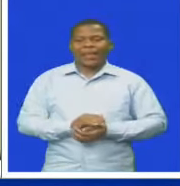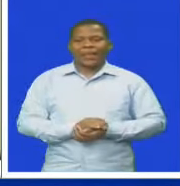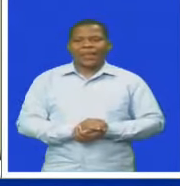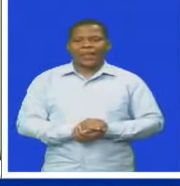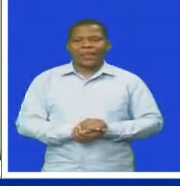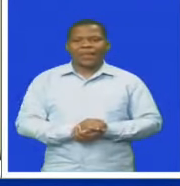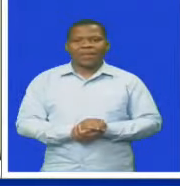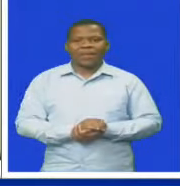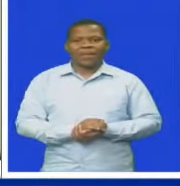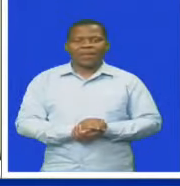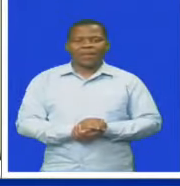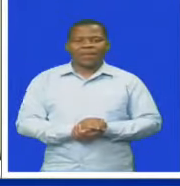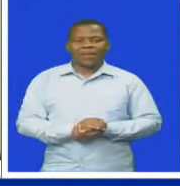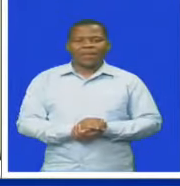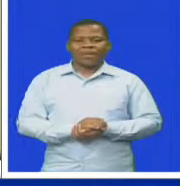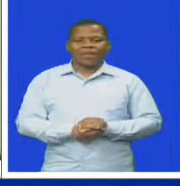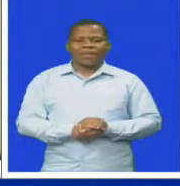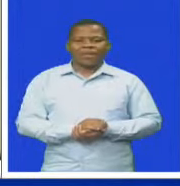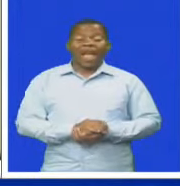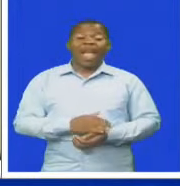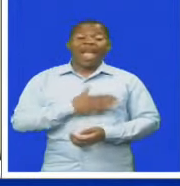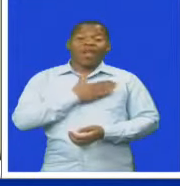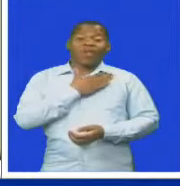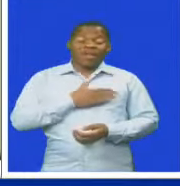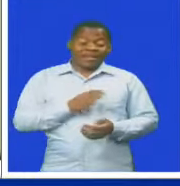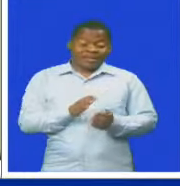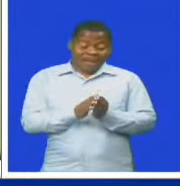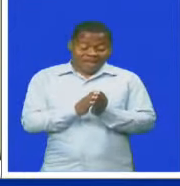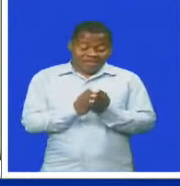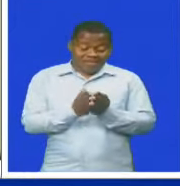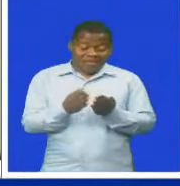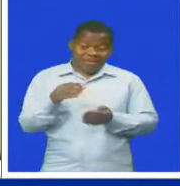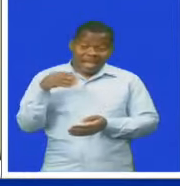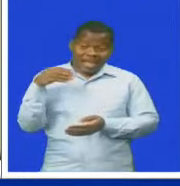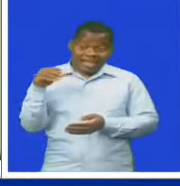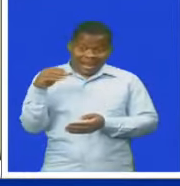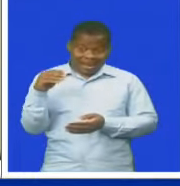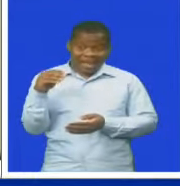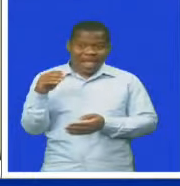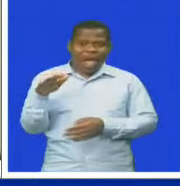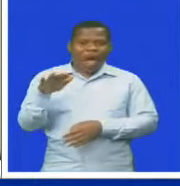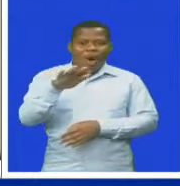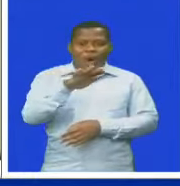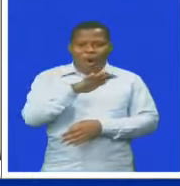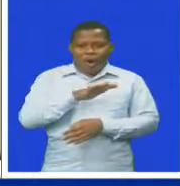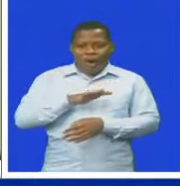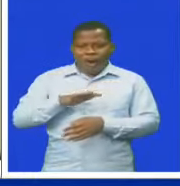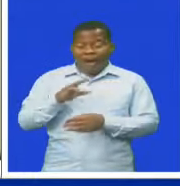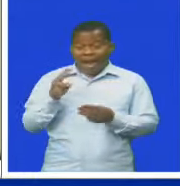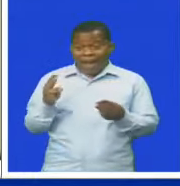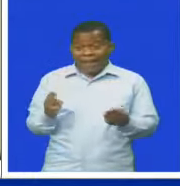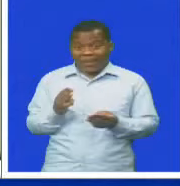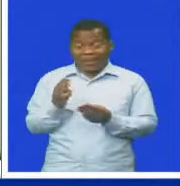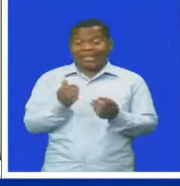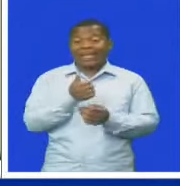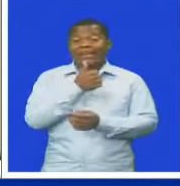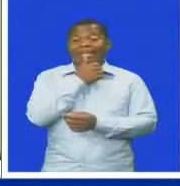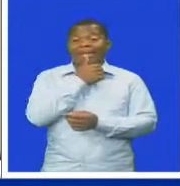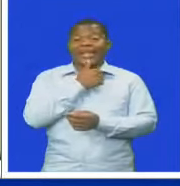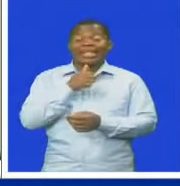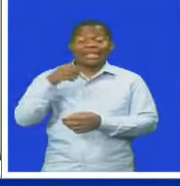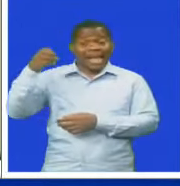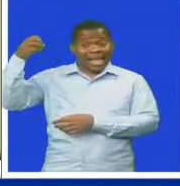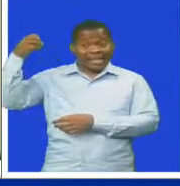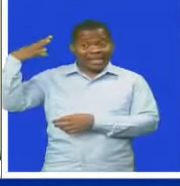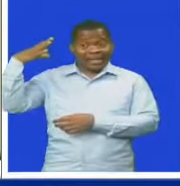Sifuna ukuthi ifundwe abantu bonke labasebenzisa gesi noma ke ama-customers onke agesi. Kodwa